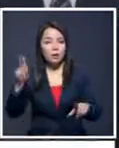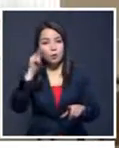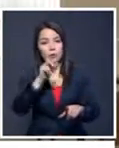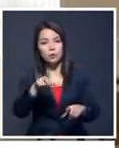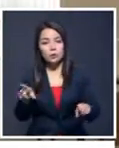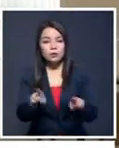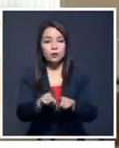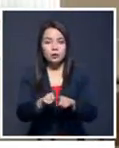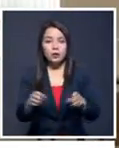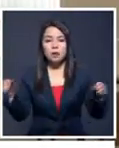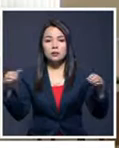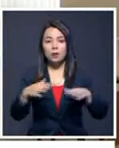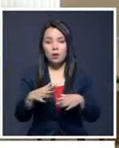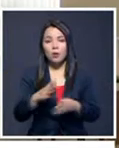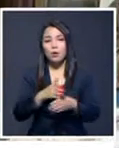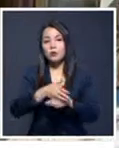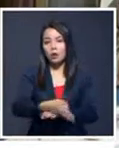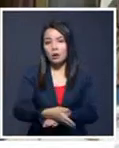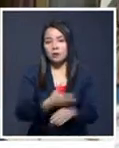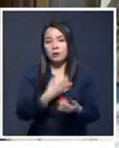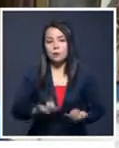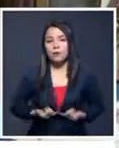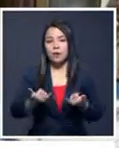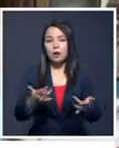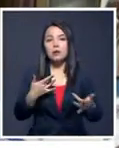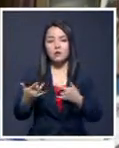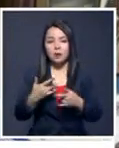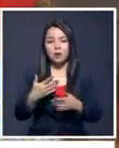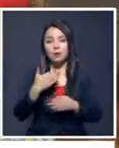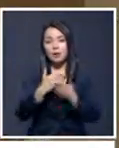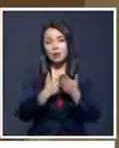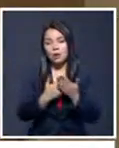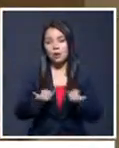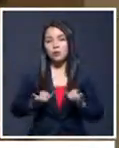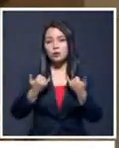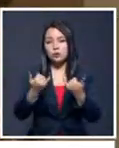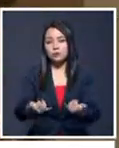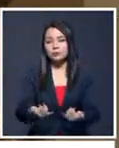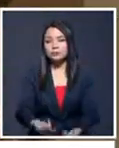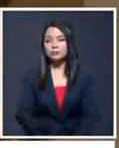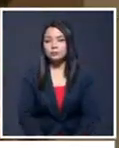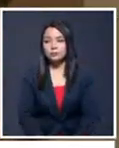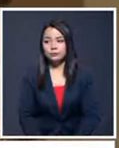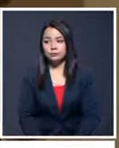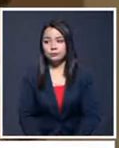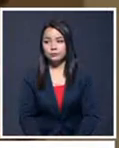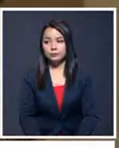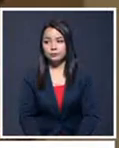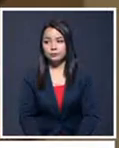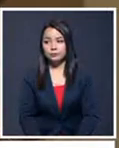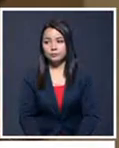жиналған қонақтарға өз өнерлерін паш етіп, концерттік бағдарлама ұсынды. Самашев Зейнолла